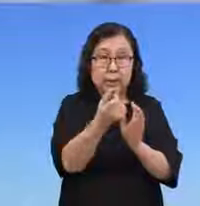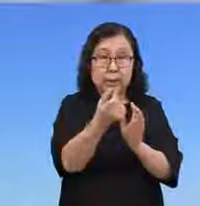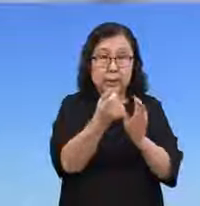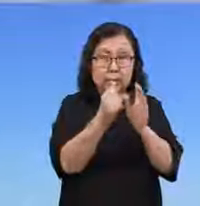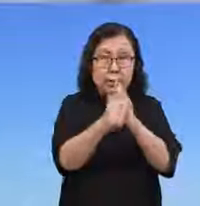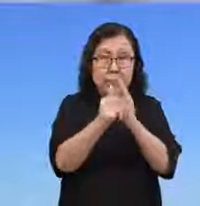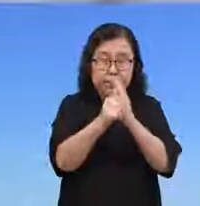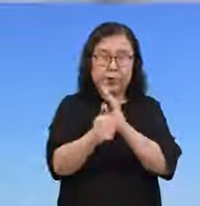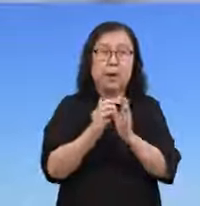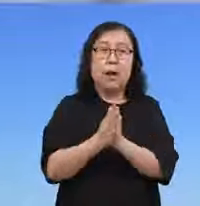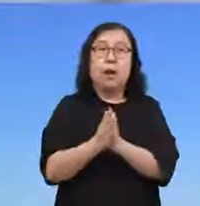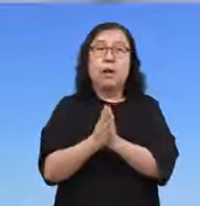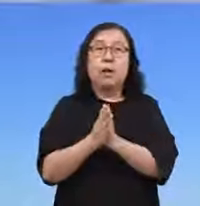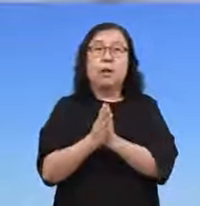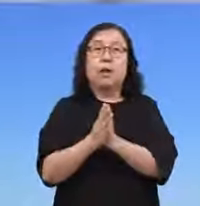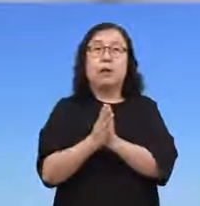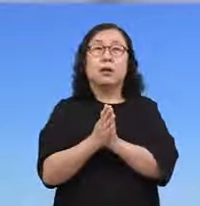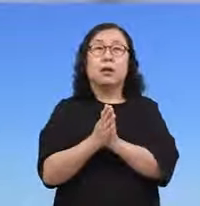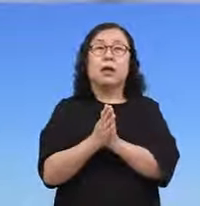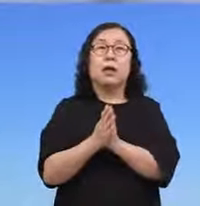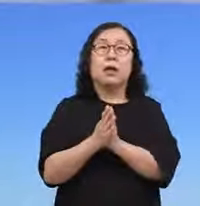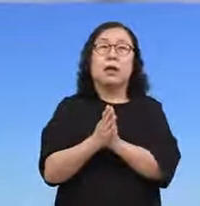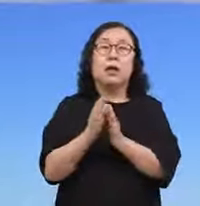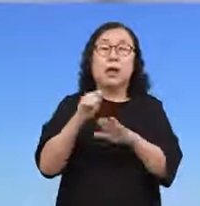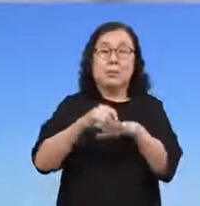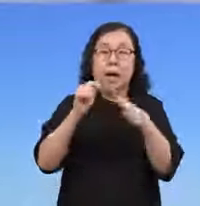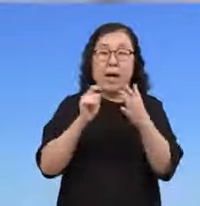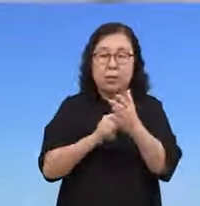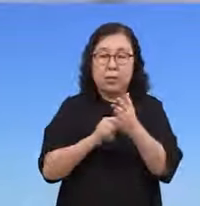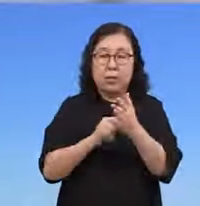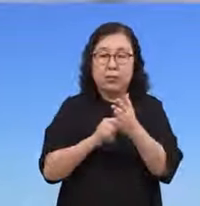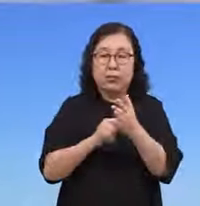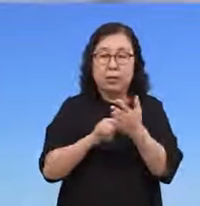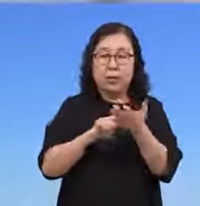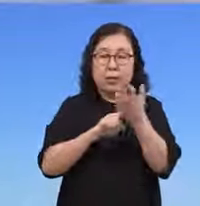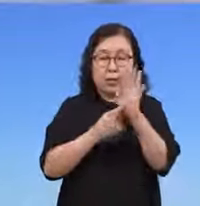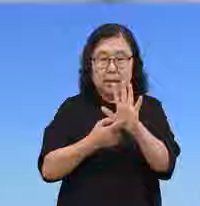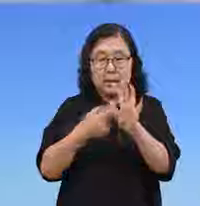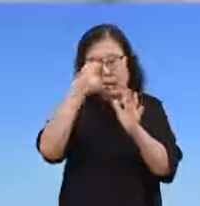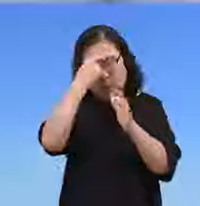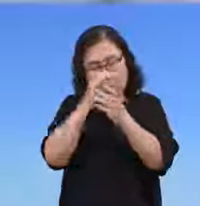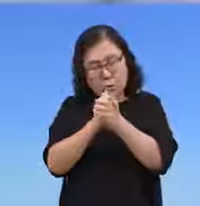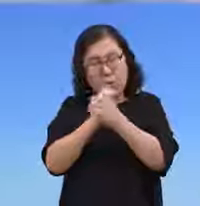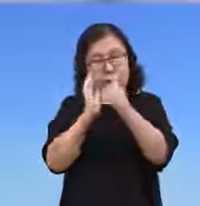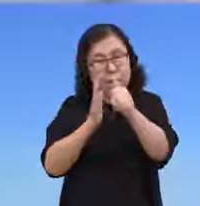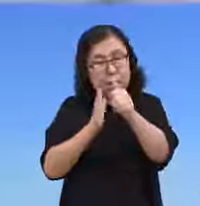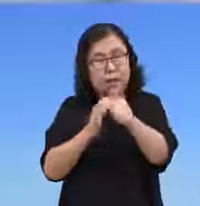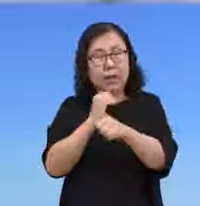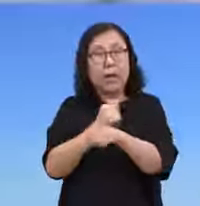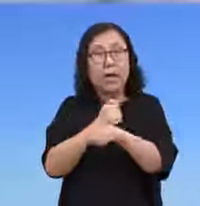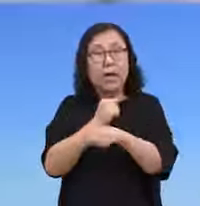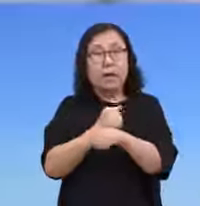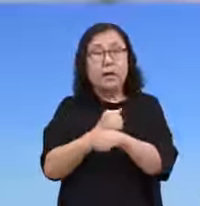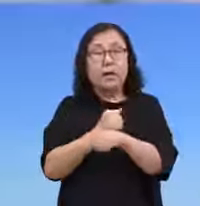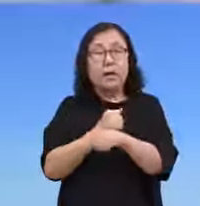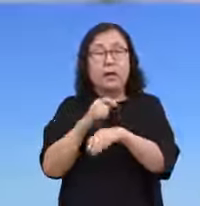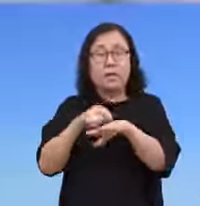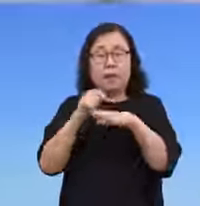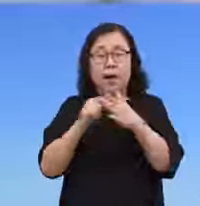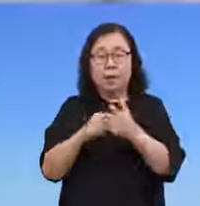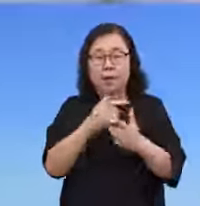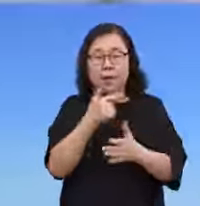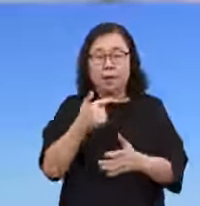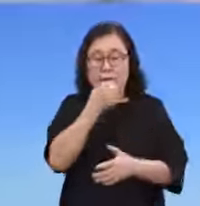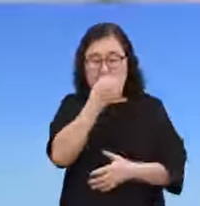저하고 동역자 아닙니까? 그렇게 이제 순장님들에게 이런 마음을 뭐 피력을 했는지 기도 부탁을 했는지 그렇게